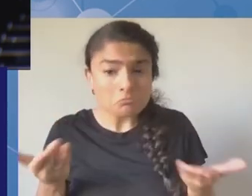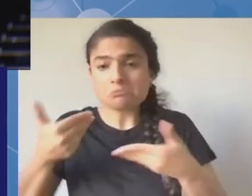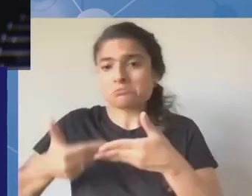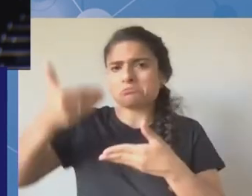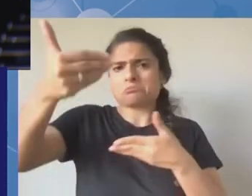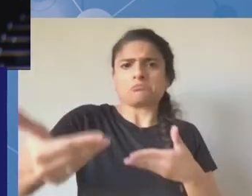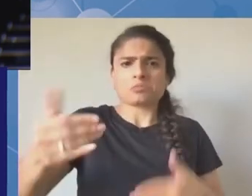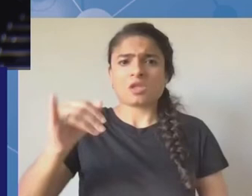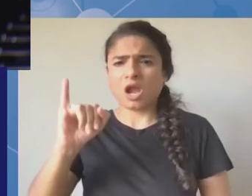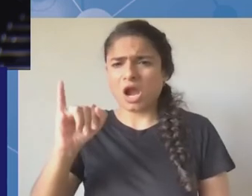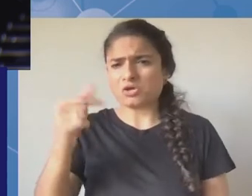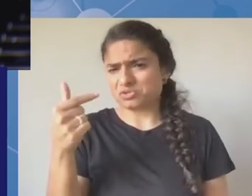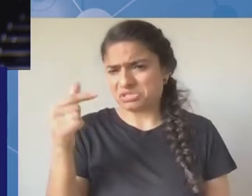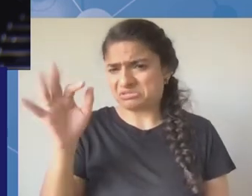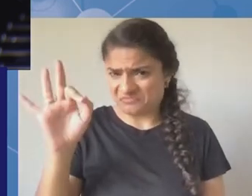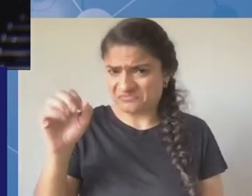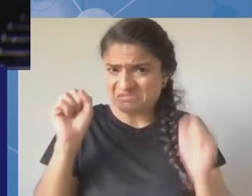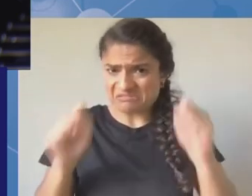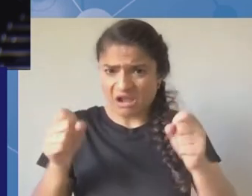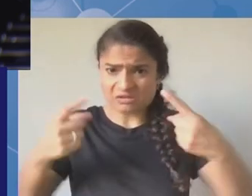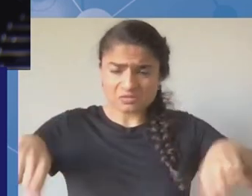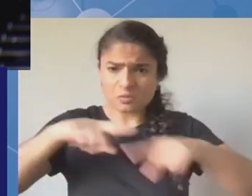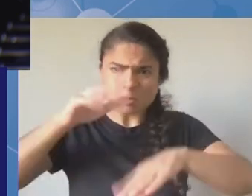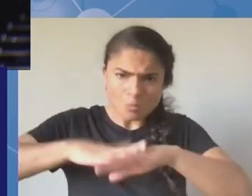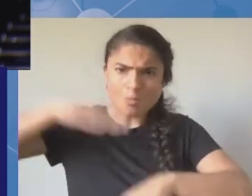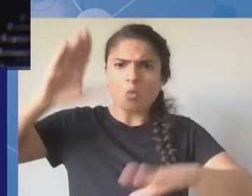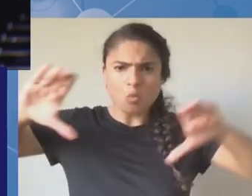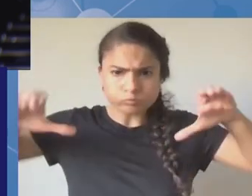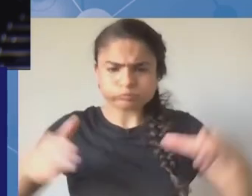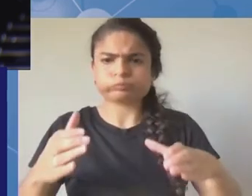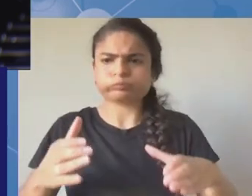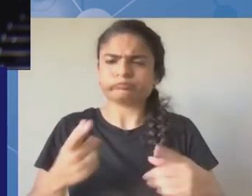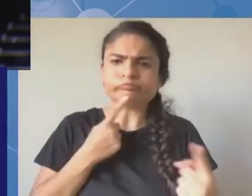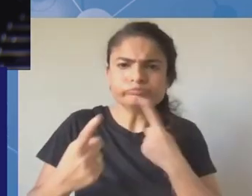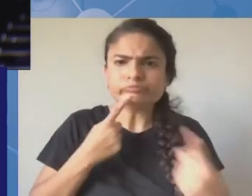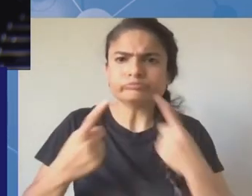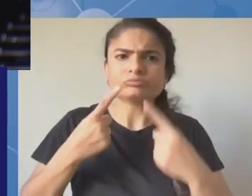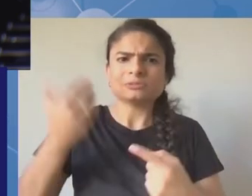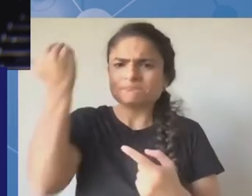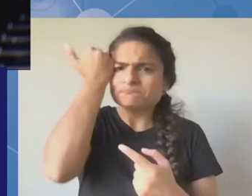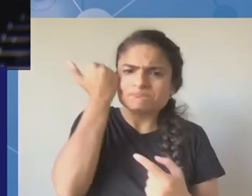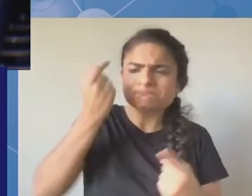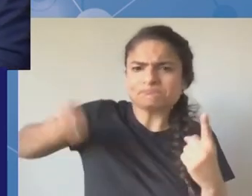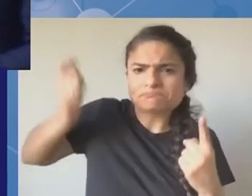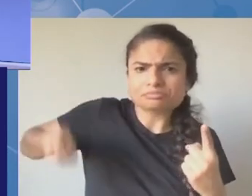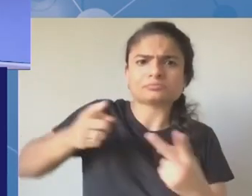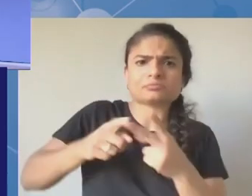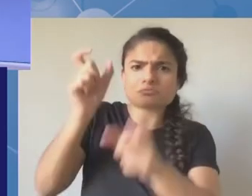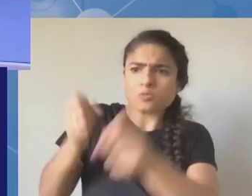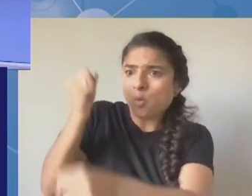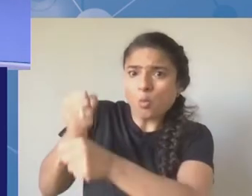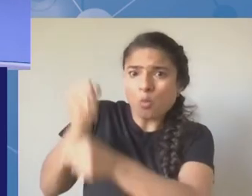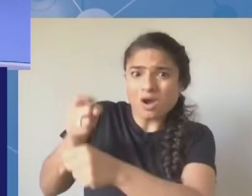في السنوات القادمة سنستطيع دعوة القضاة أو